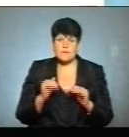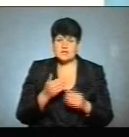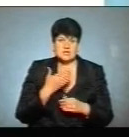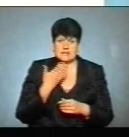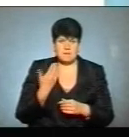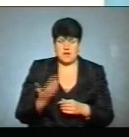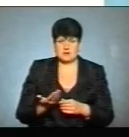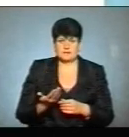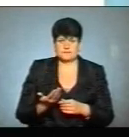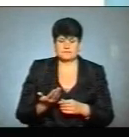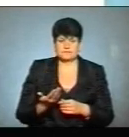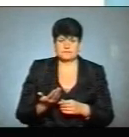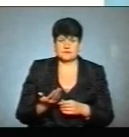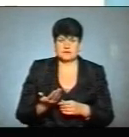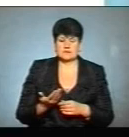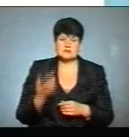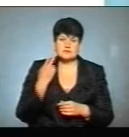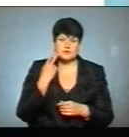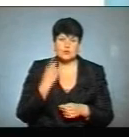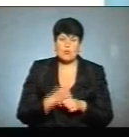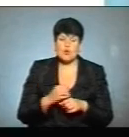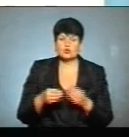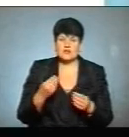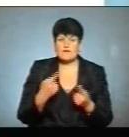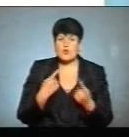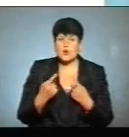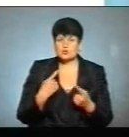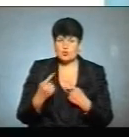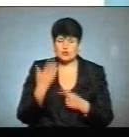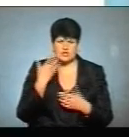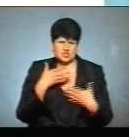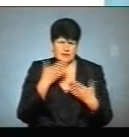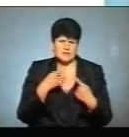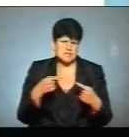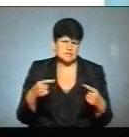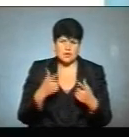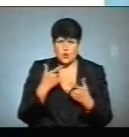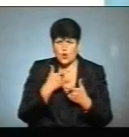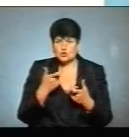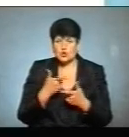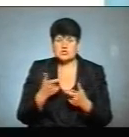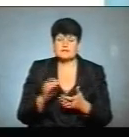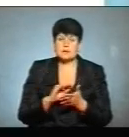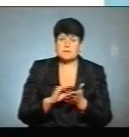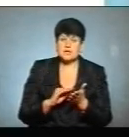І зазвичай роботодавці в розмовах, коли читаємо різні оголошення в ЗМІ, правда, вони ж пишуть,